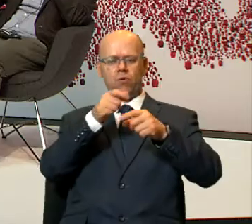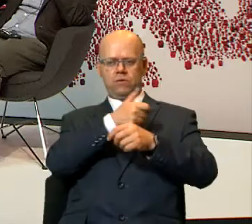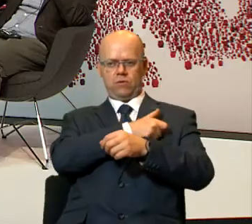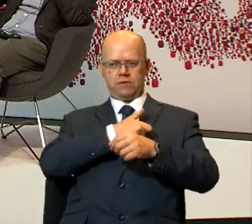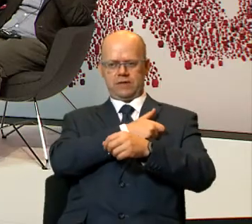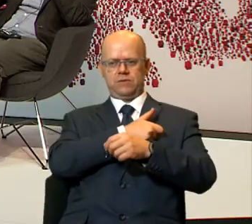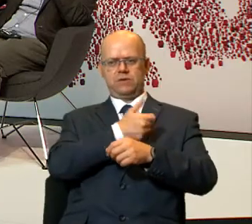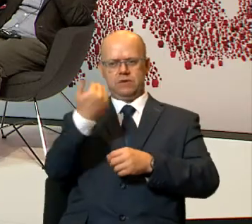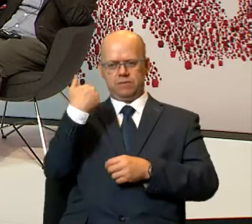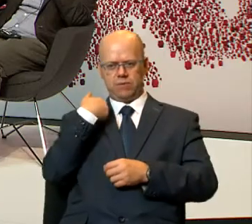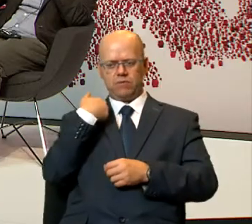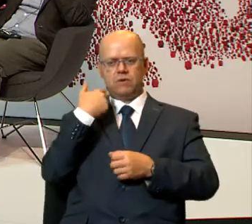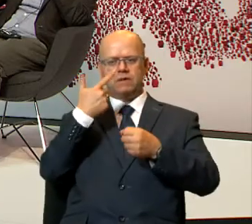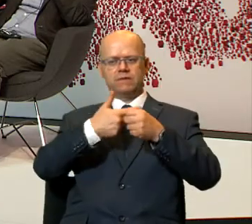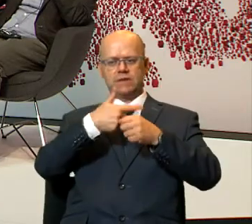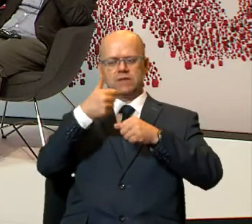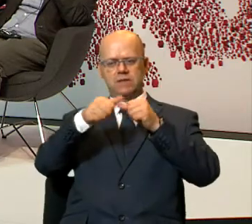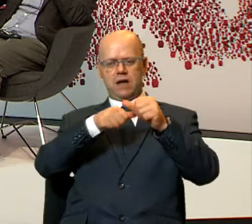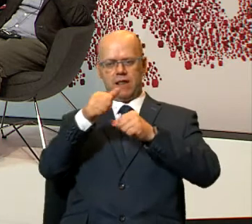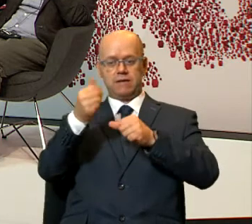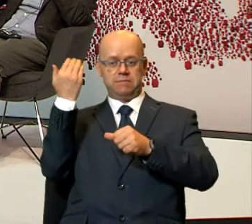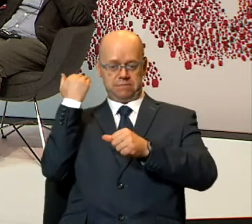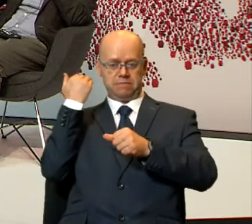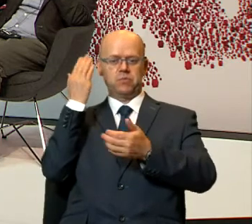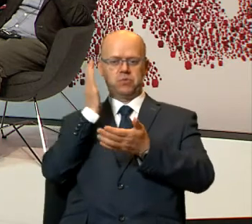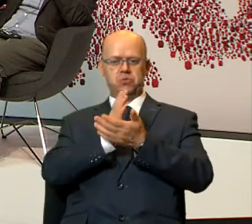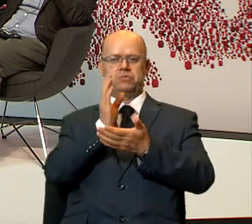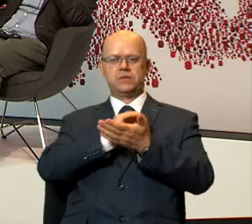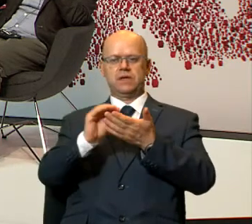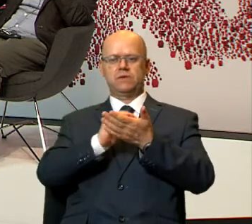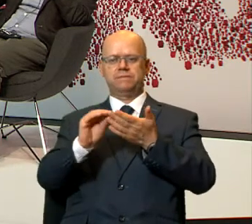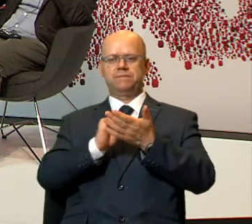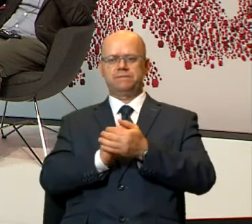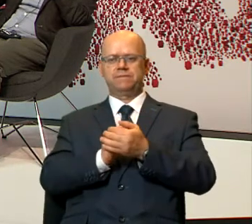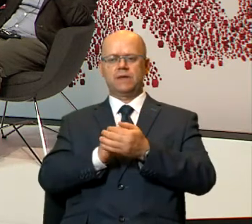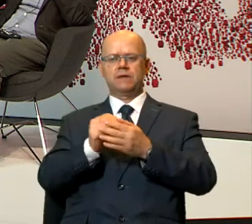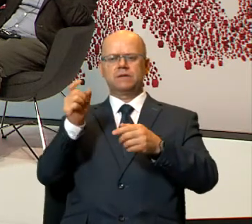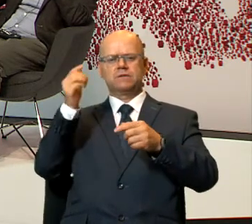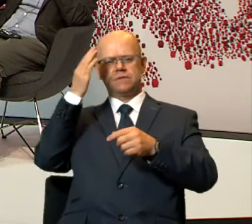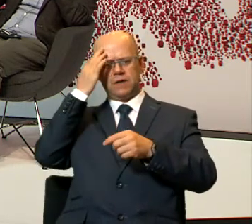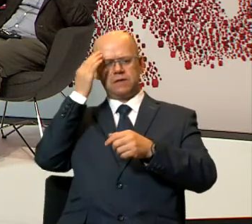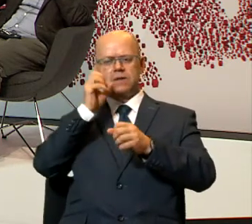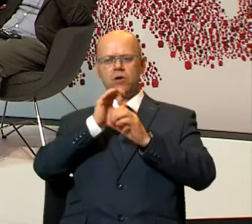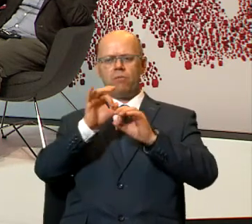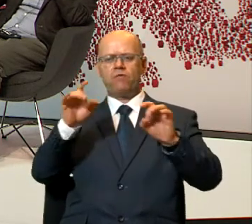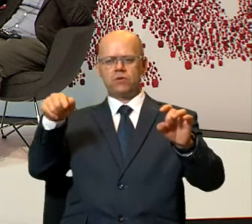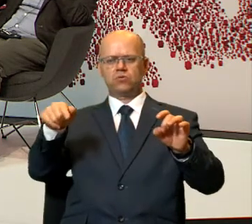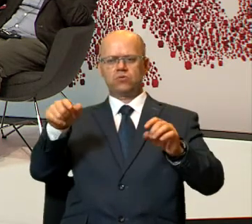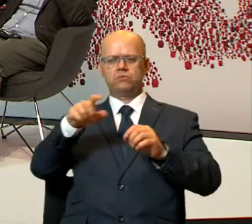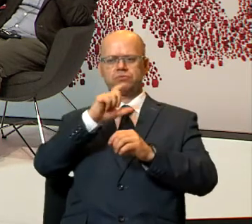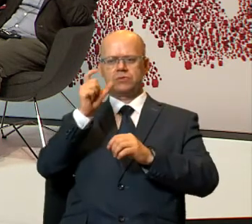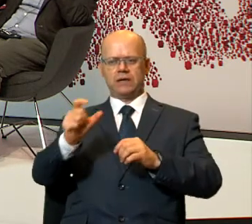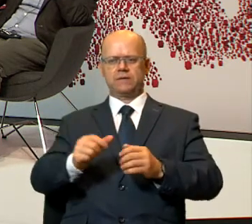lat temu. Promotorem był profesor Synak, zasłużony tu też lokalnie dla